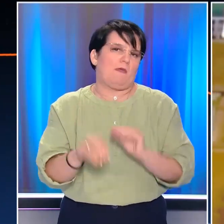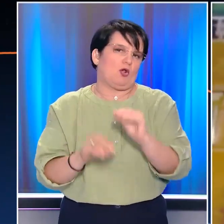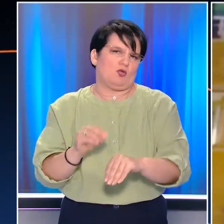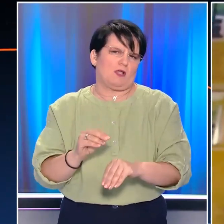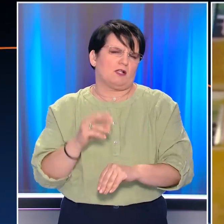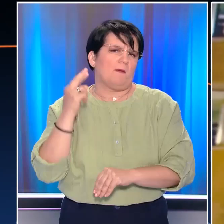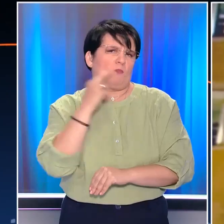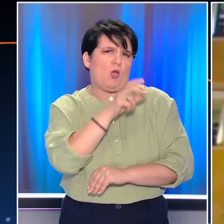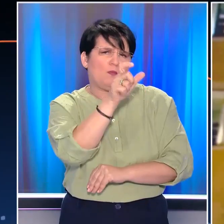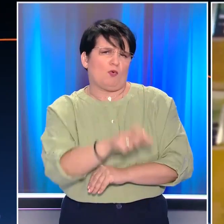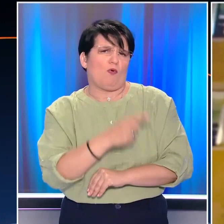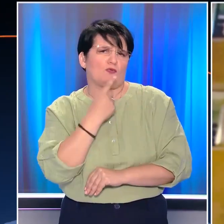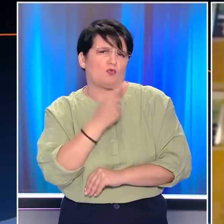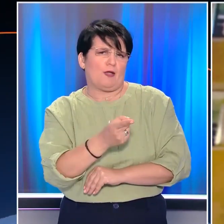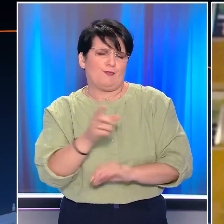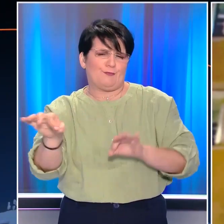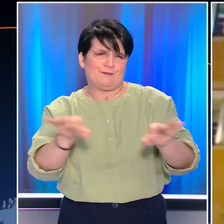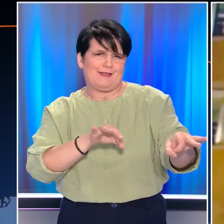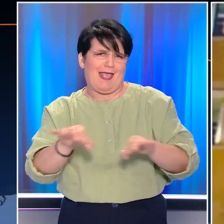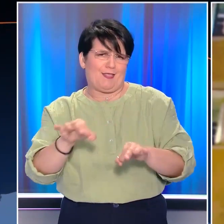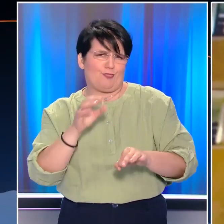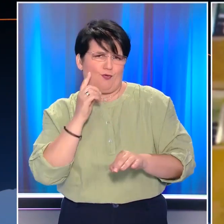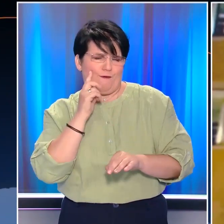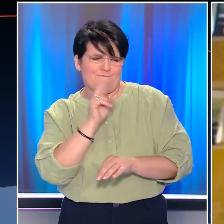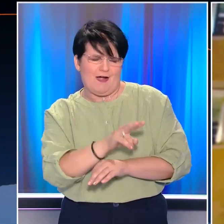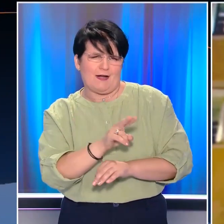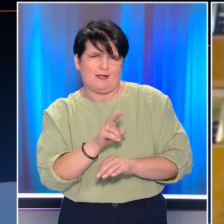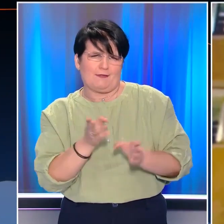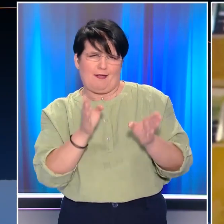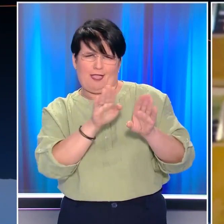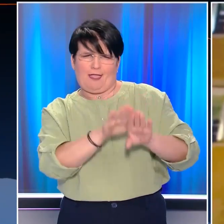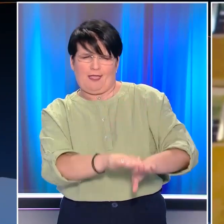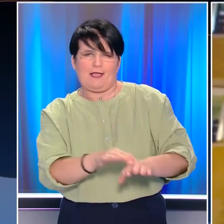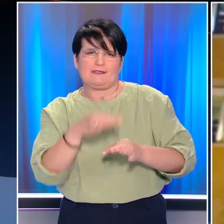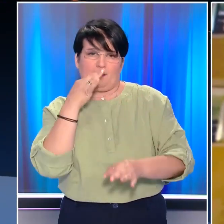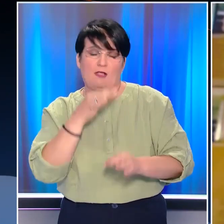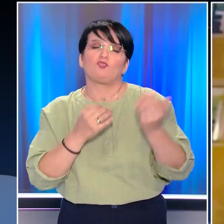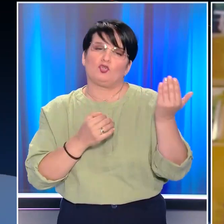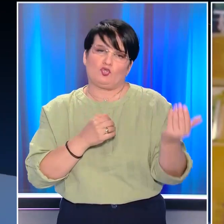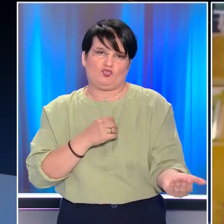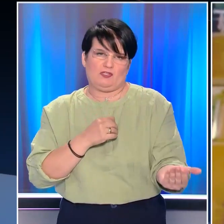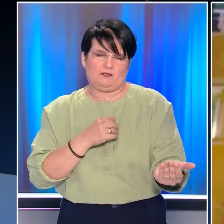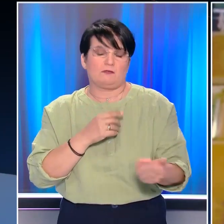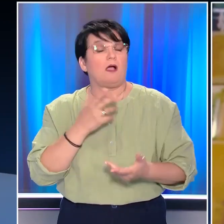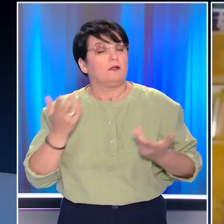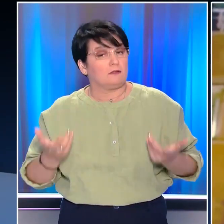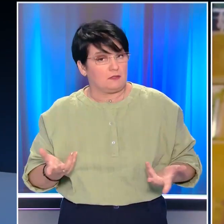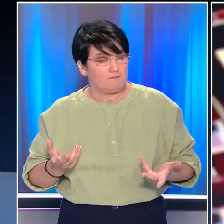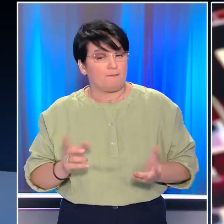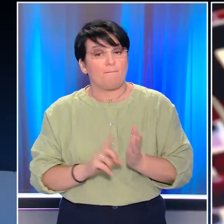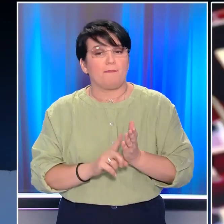ότι σχεδιάζει εκλογές Σεπτέμβρη. Γι' αυτό και του ζήτησα να σταματήσει αυτή